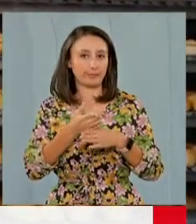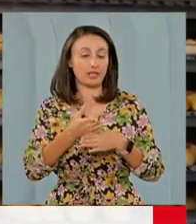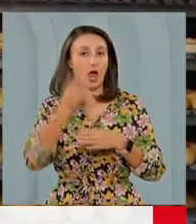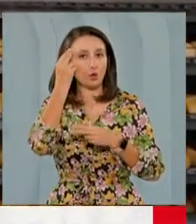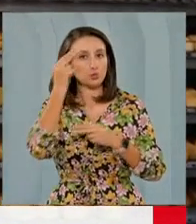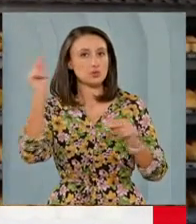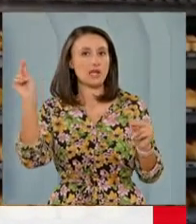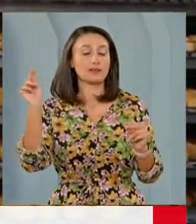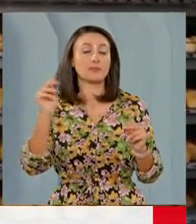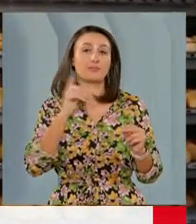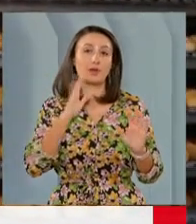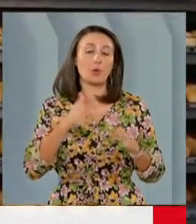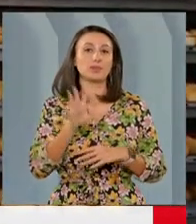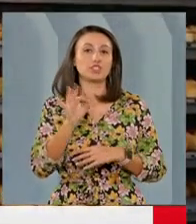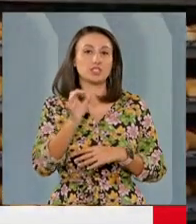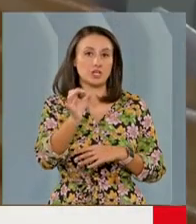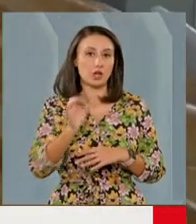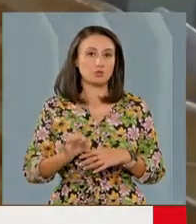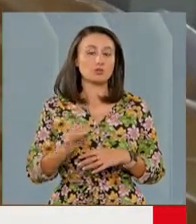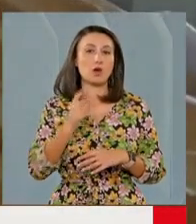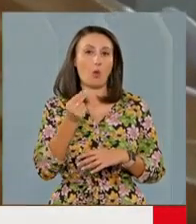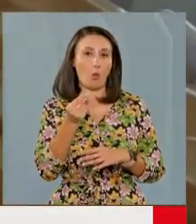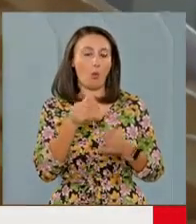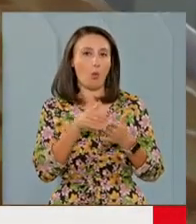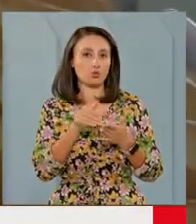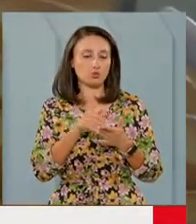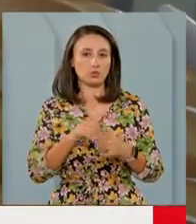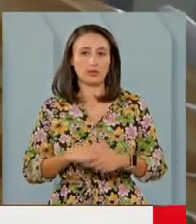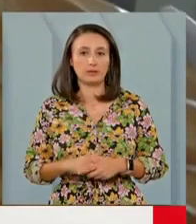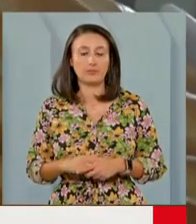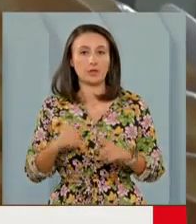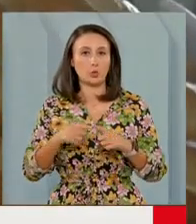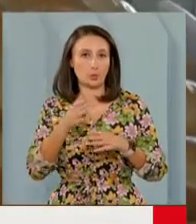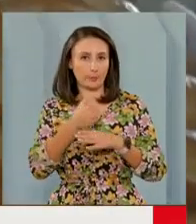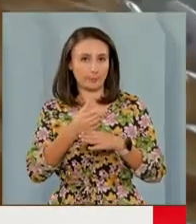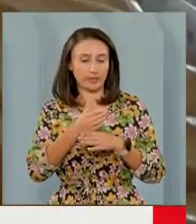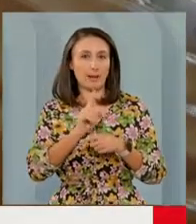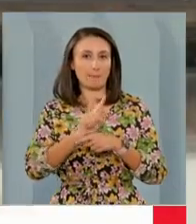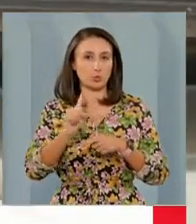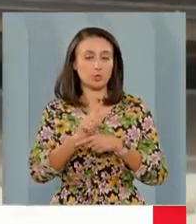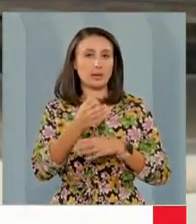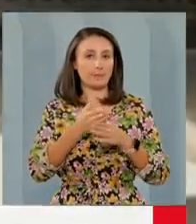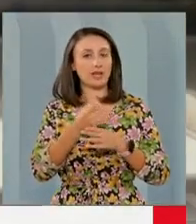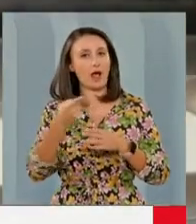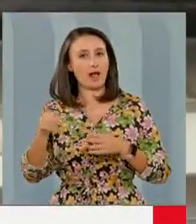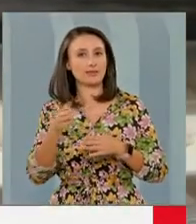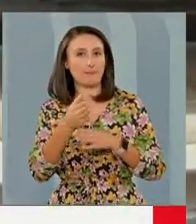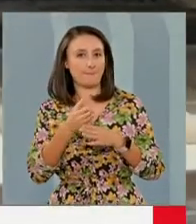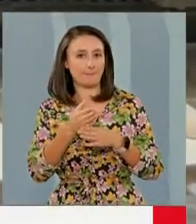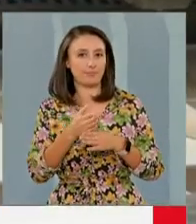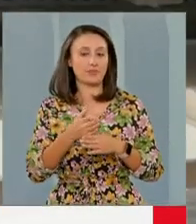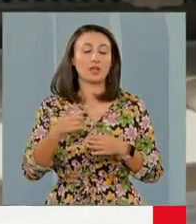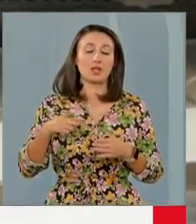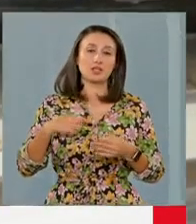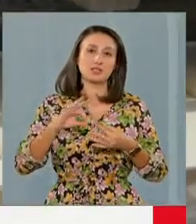anunțat de altfel că aproape 50% din costurile cu cu pâinea cu producția de pâine și alte produse de panificație